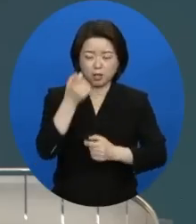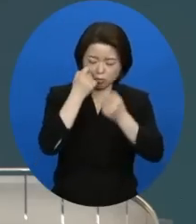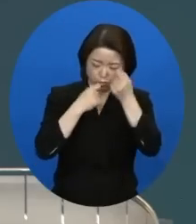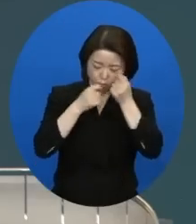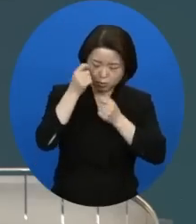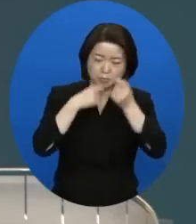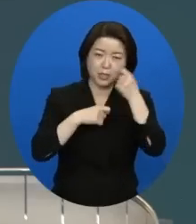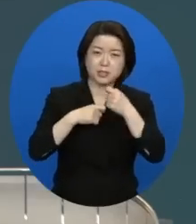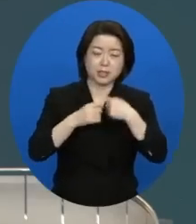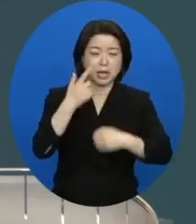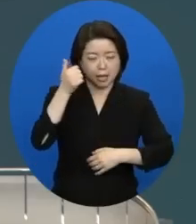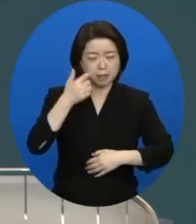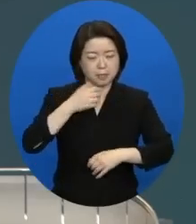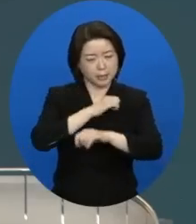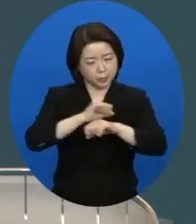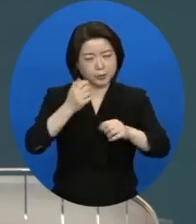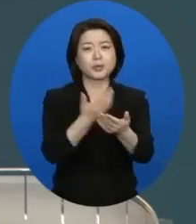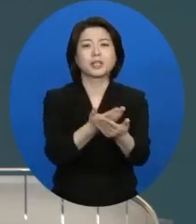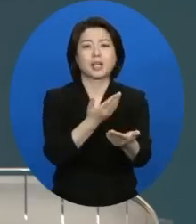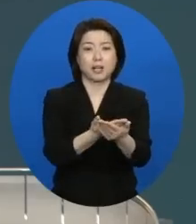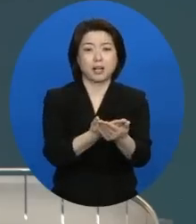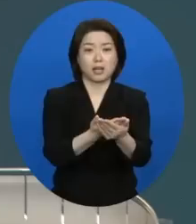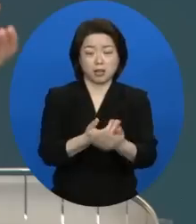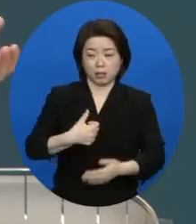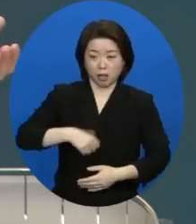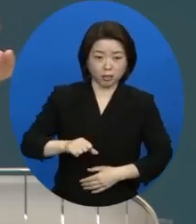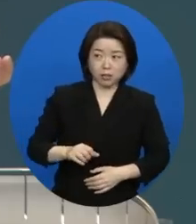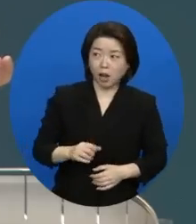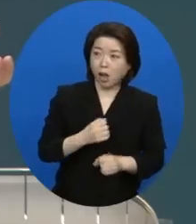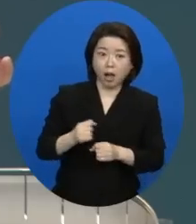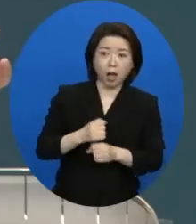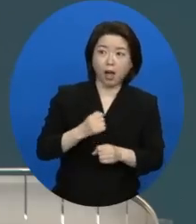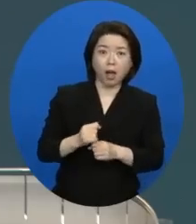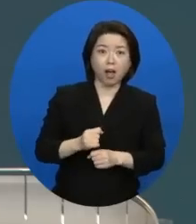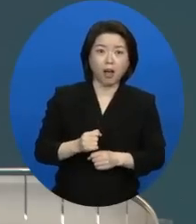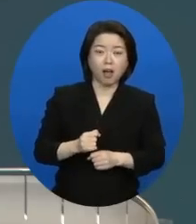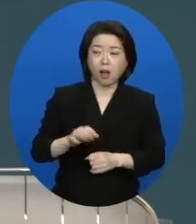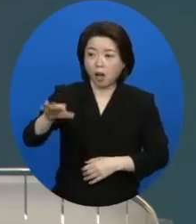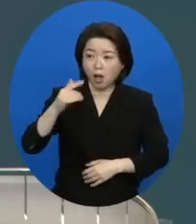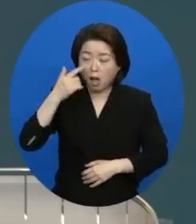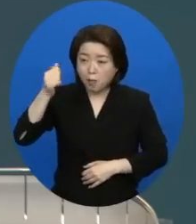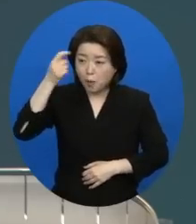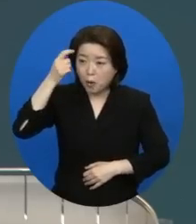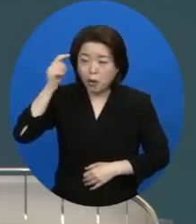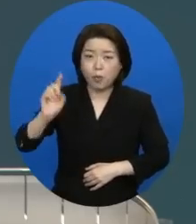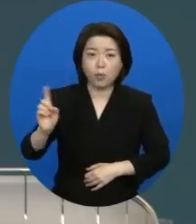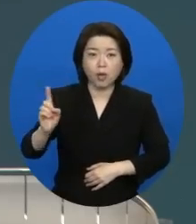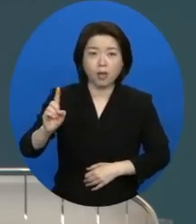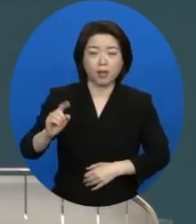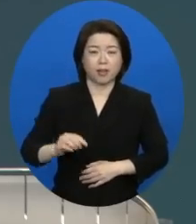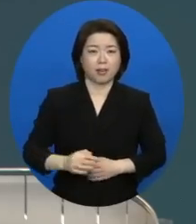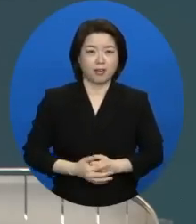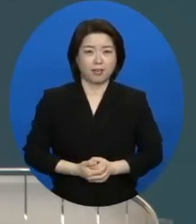울면서 아빠를 용서해 달라고. 아들이 너무 당황해 하더래. 아버지 왜 이러세요? 왜